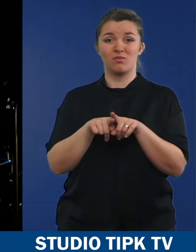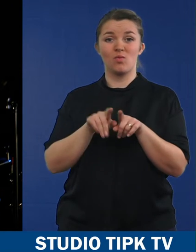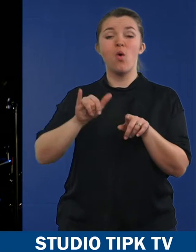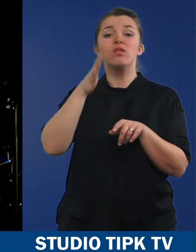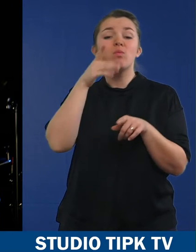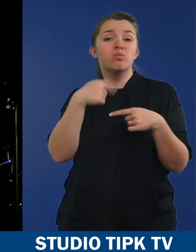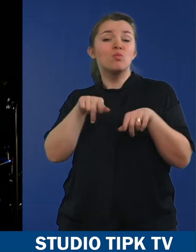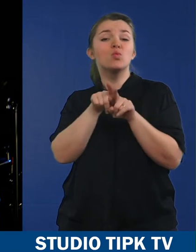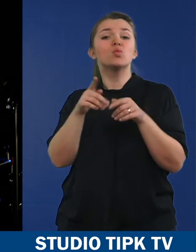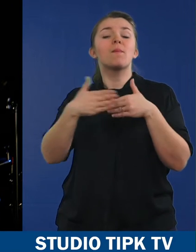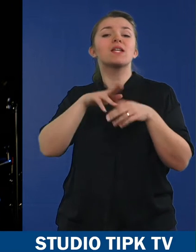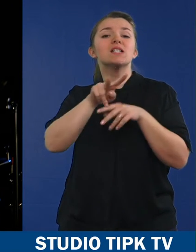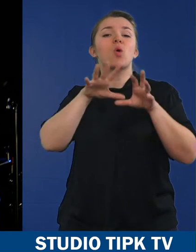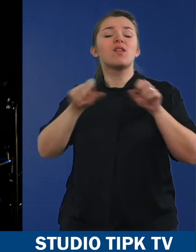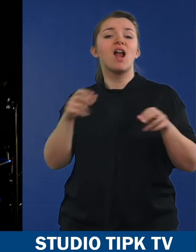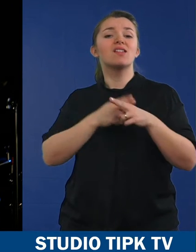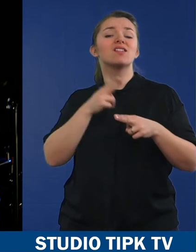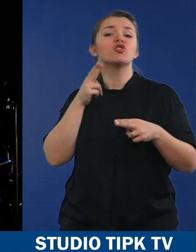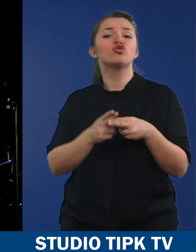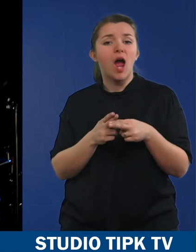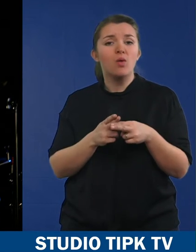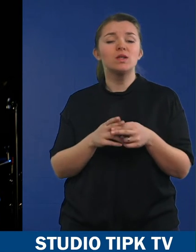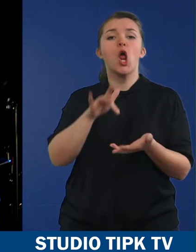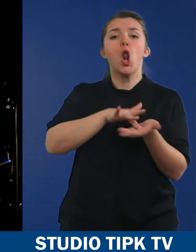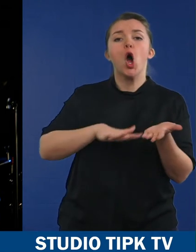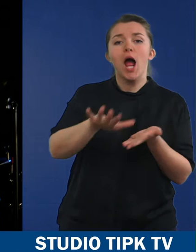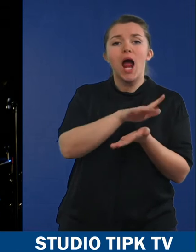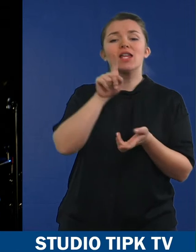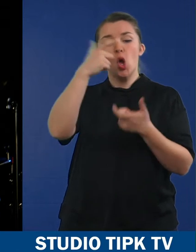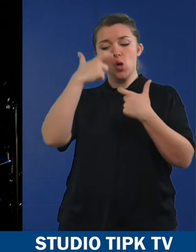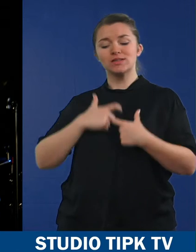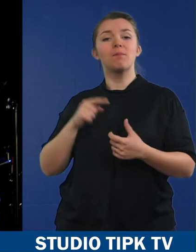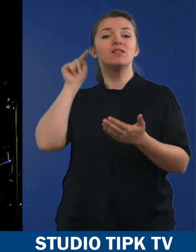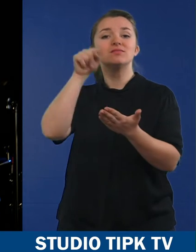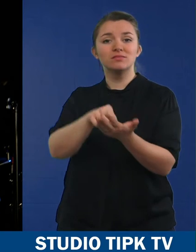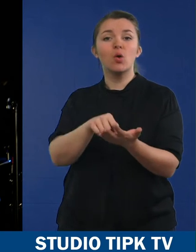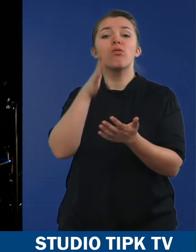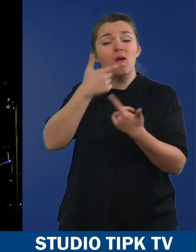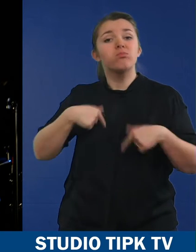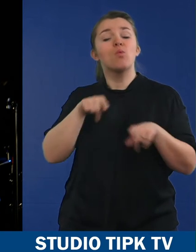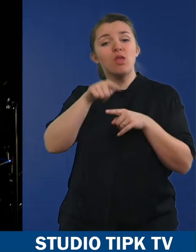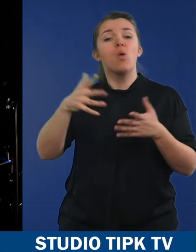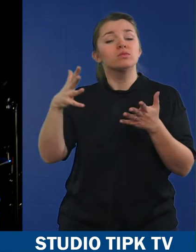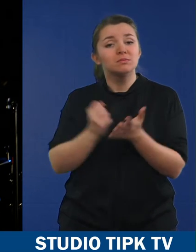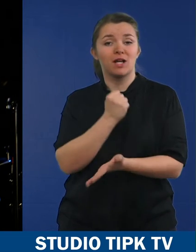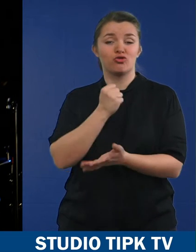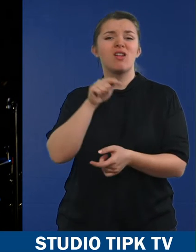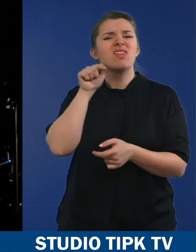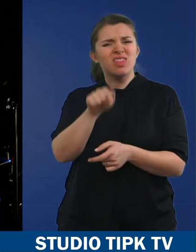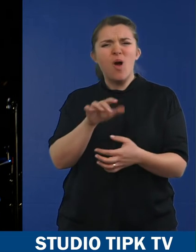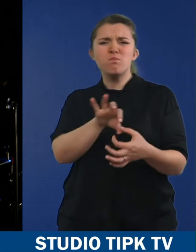da bomo tudi pri izpolnjevanju državnih, lokalnih in osebnih ciljev tako uspešni,